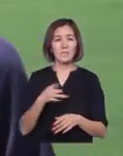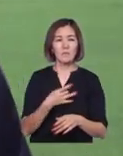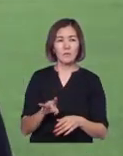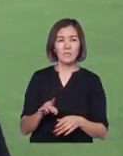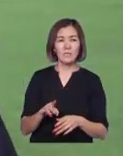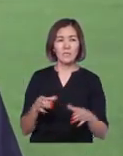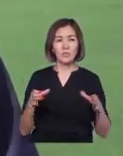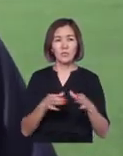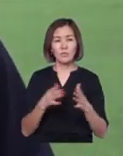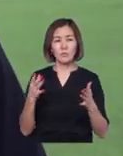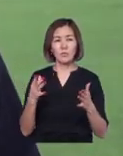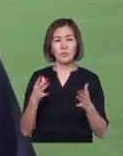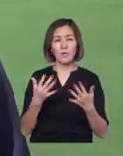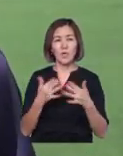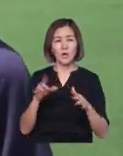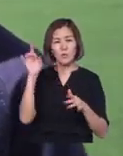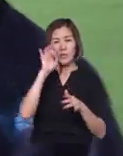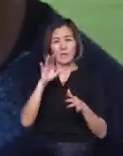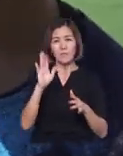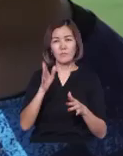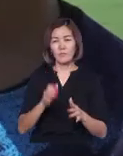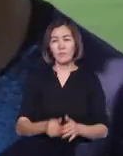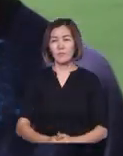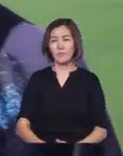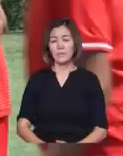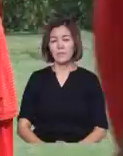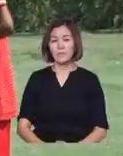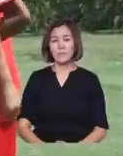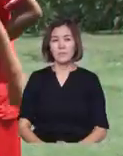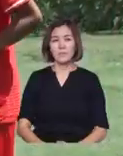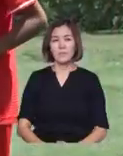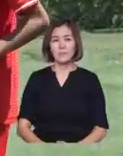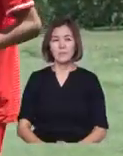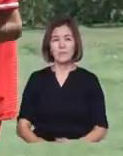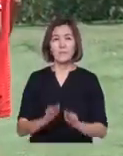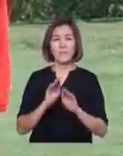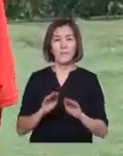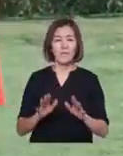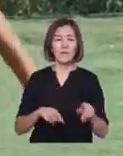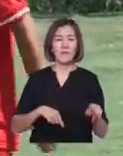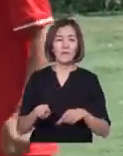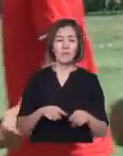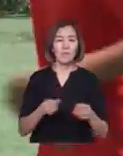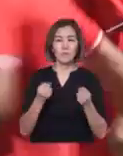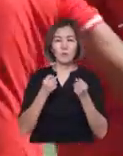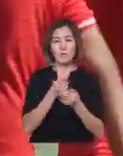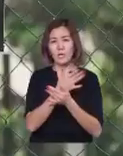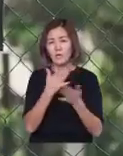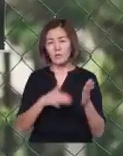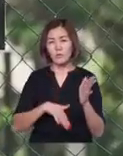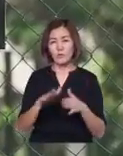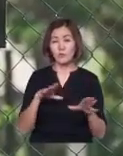Қазақстанның сборынан өтіп, ауылымның даңқын шығарғым келеді. Сол. Мұндағы балалар футбол ғана емес, спорттың біраз түрінен үздік